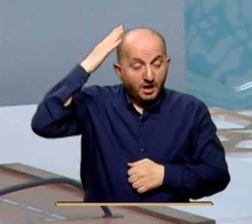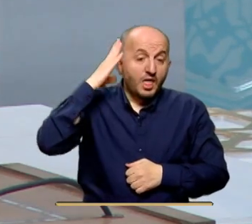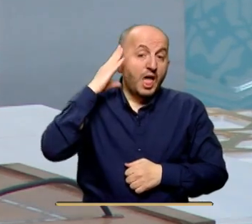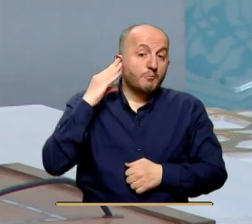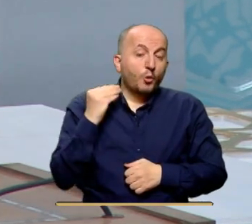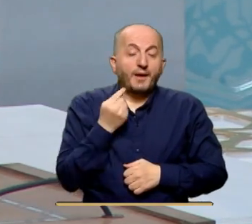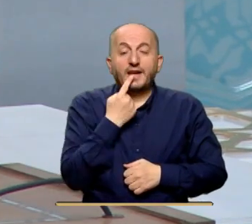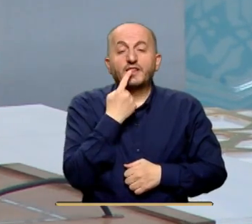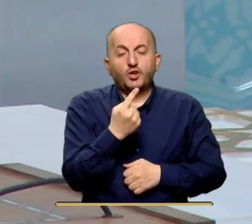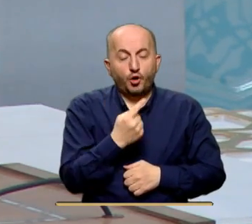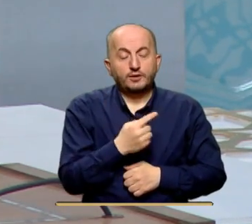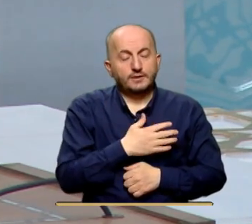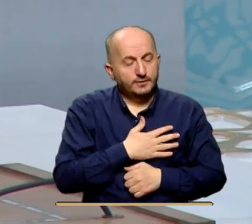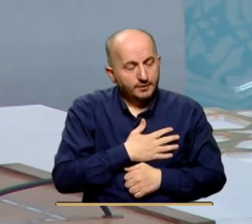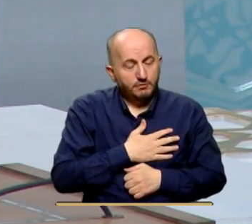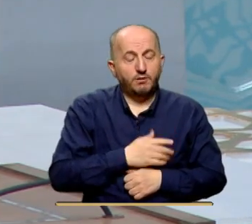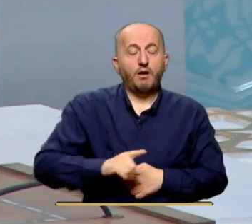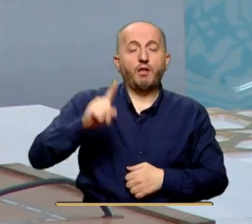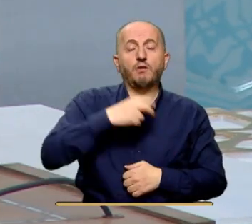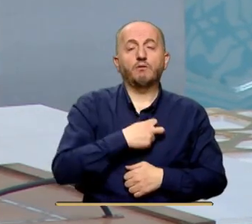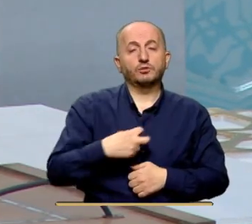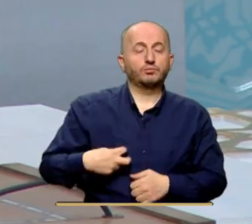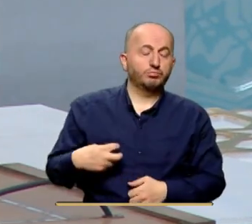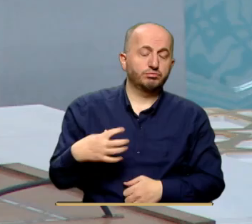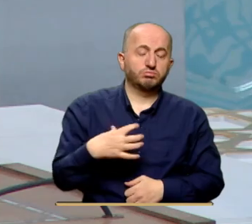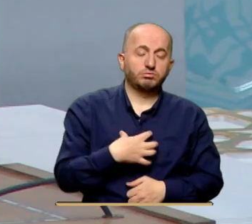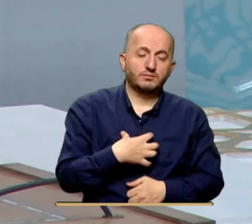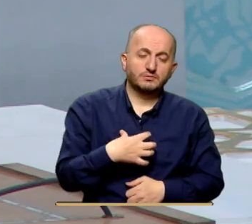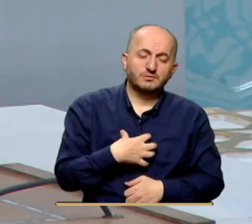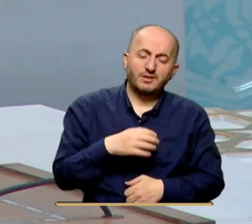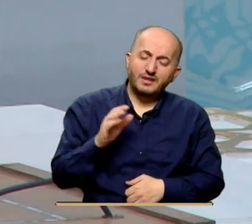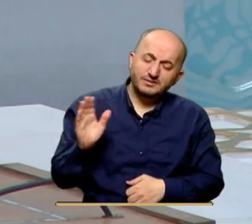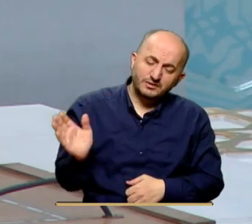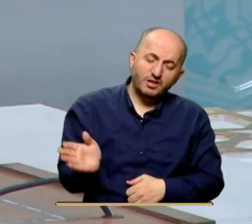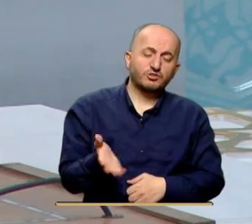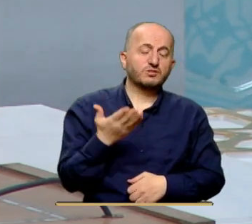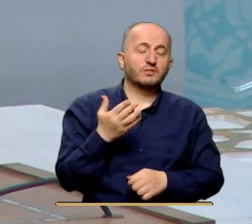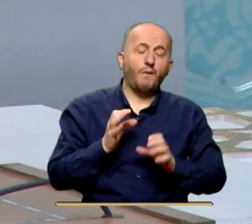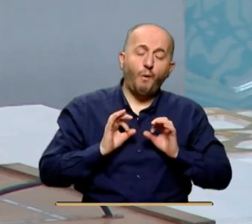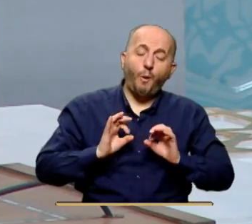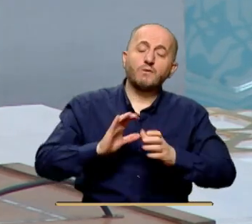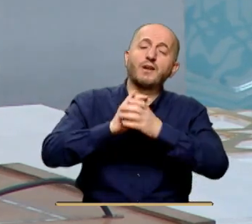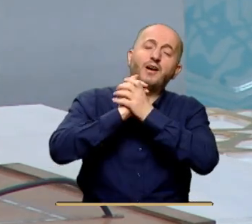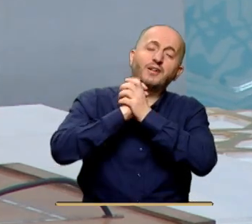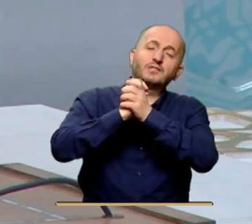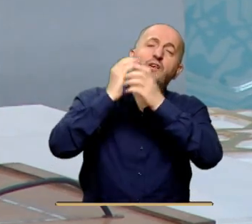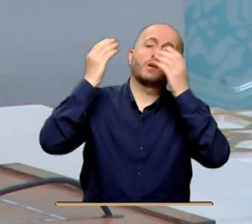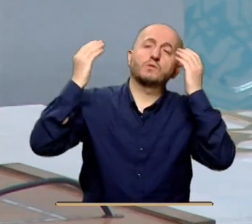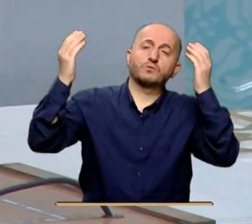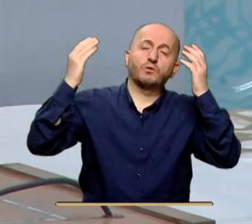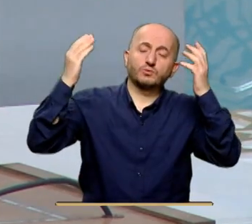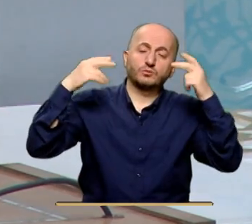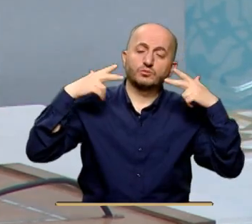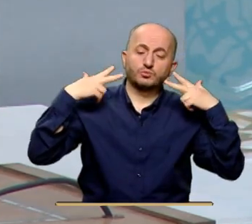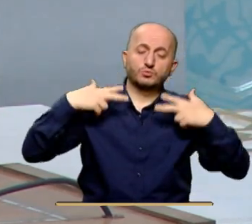diyor ki radıyallahu anh, Allah Resulü kendinden geçti. Öyle yalvarıyordu ki Rabbine, üzerindeki